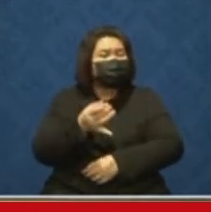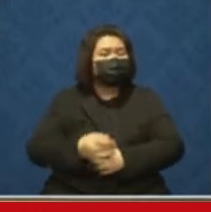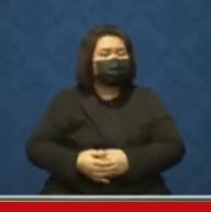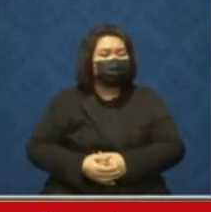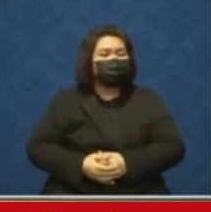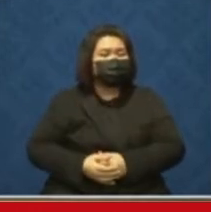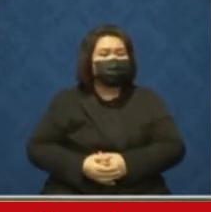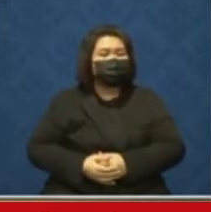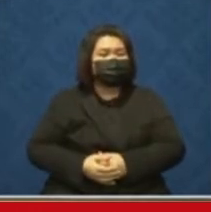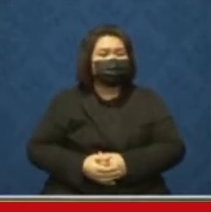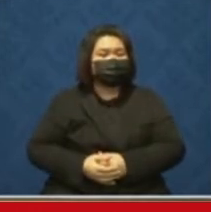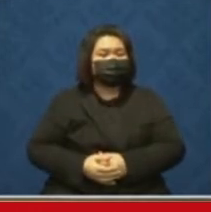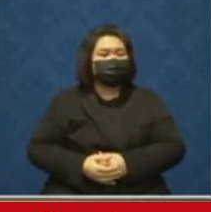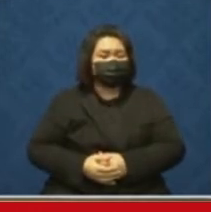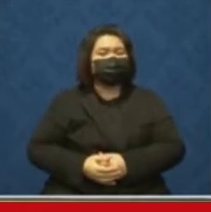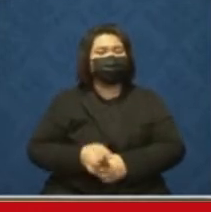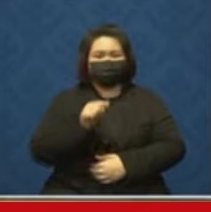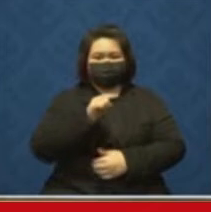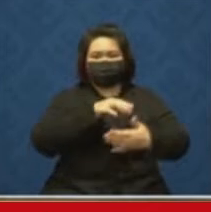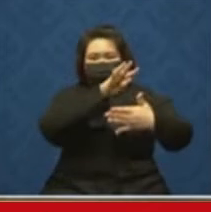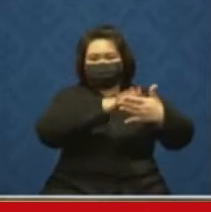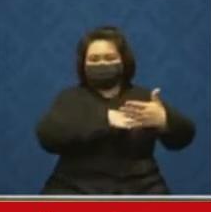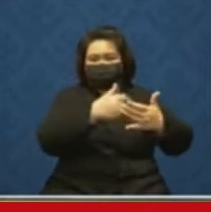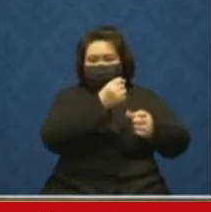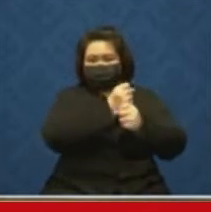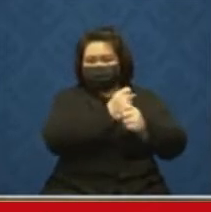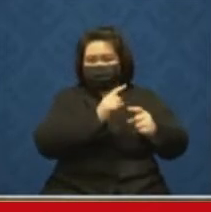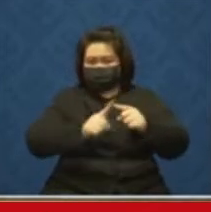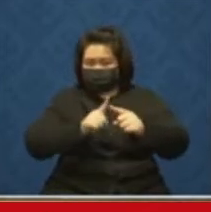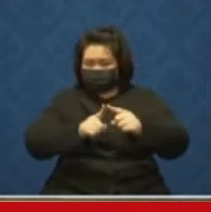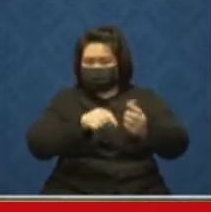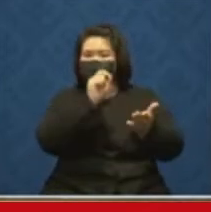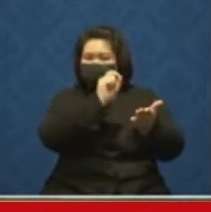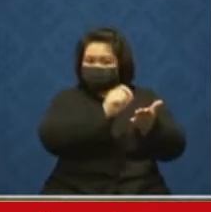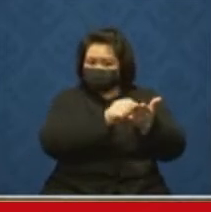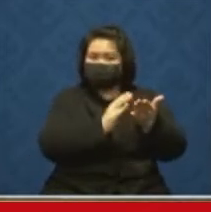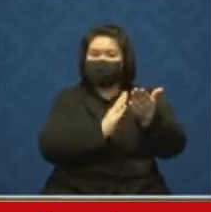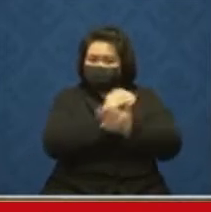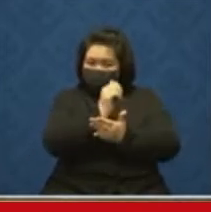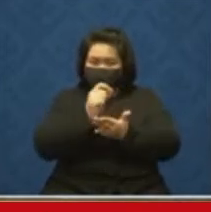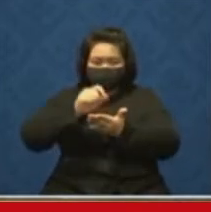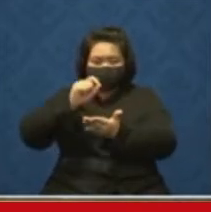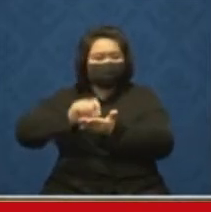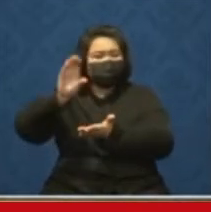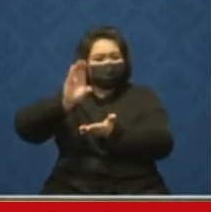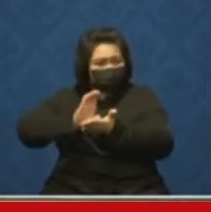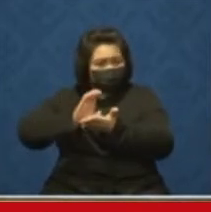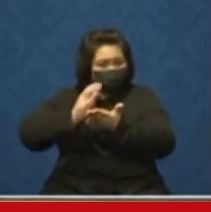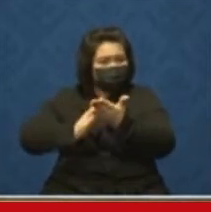อนุมัติแผนการนำเดนงานอนุมัติแผนการใช้เงินงบประมาณ